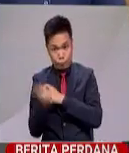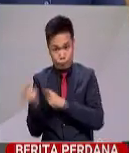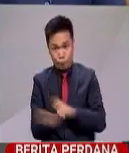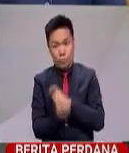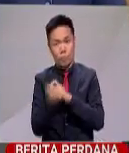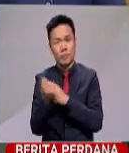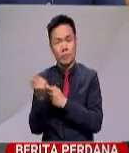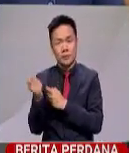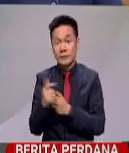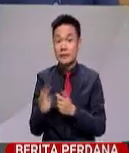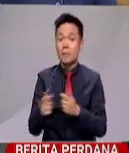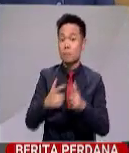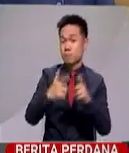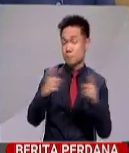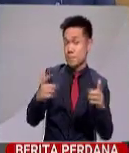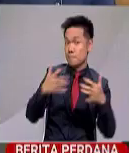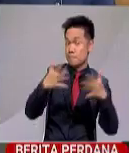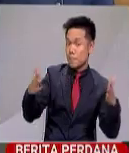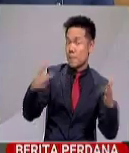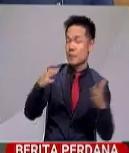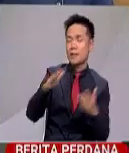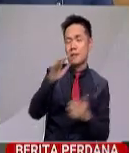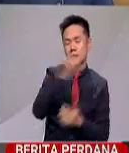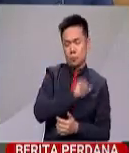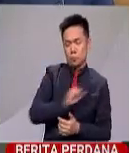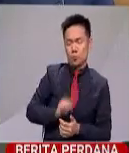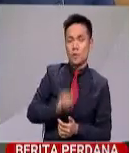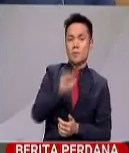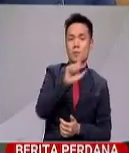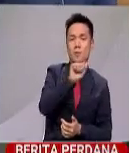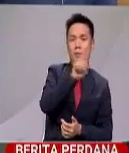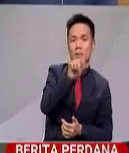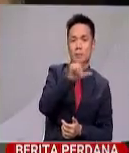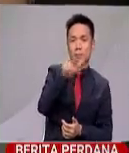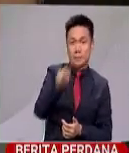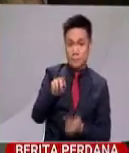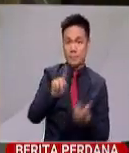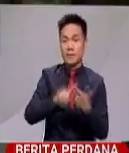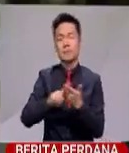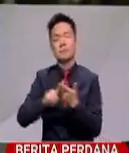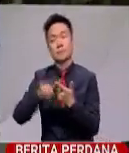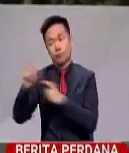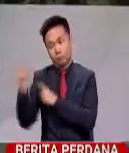dua kejohanan besar, iaitu hoki Piala Sultan Azlan Shah dan trofi kejohanan Asia.